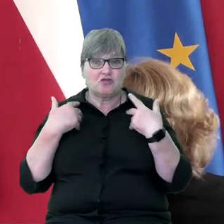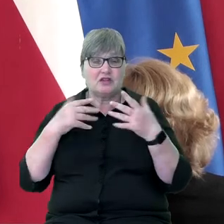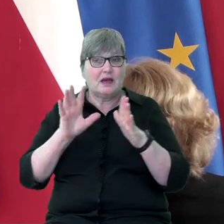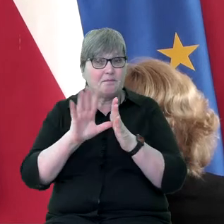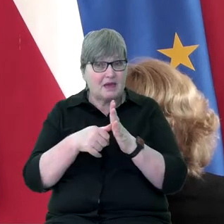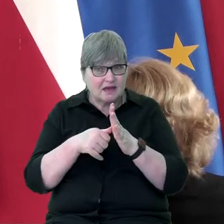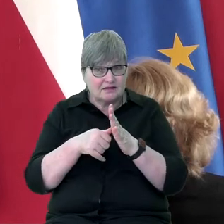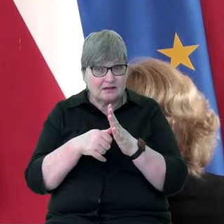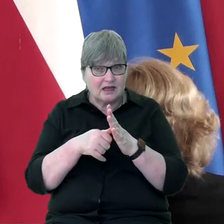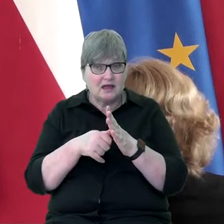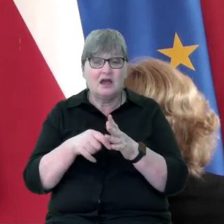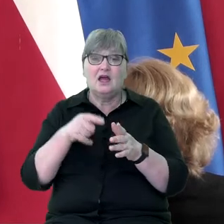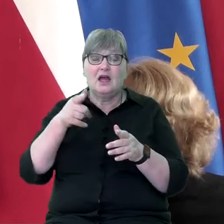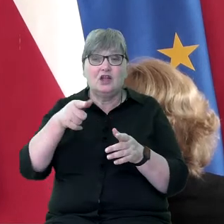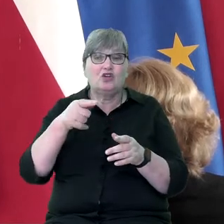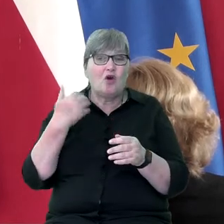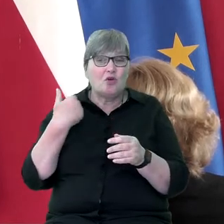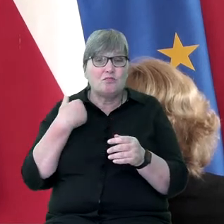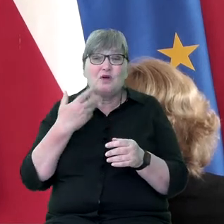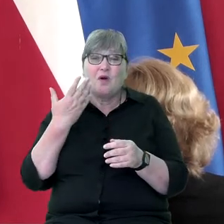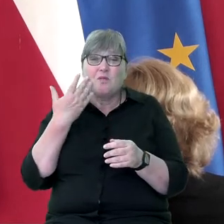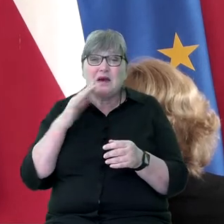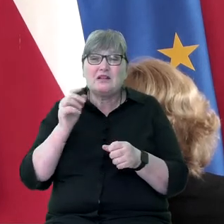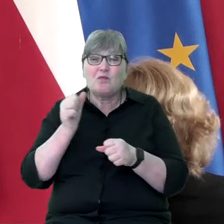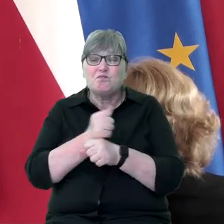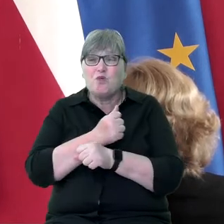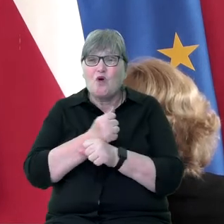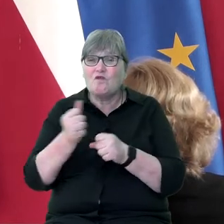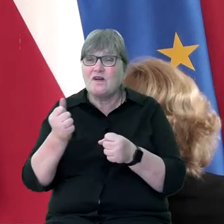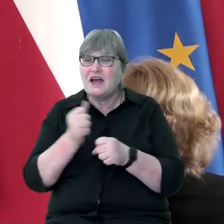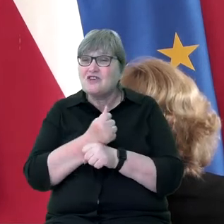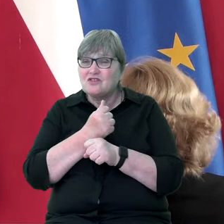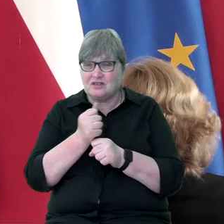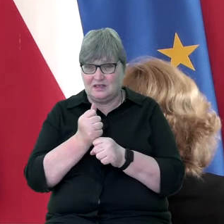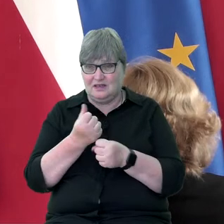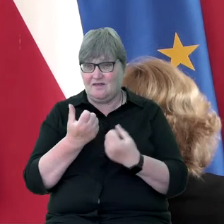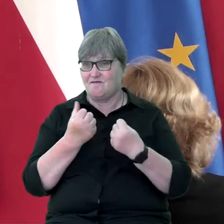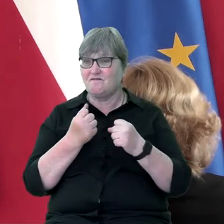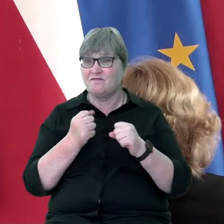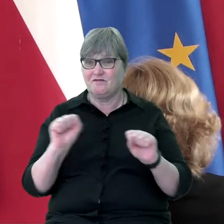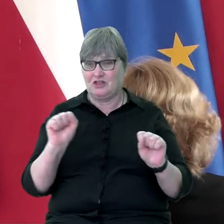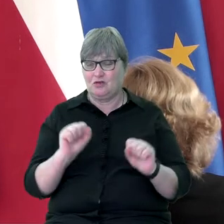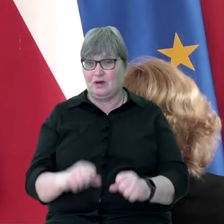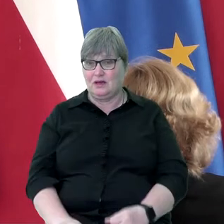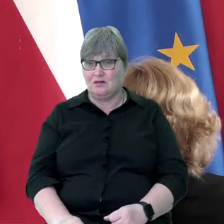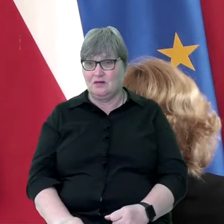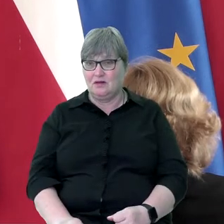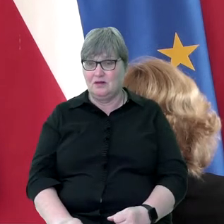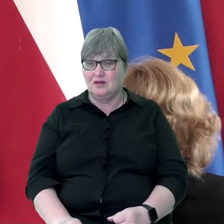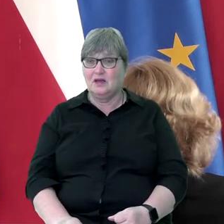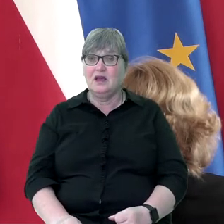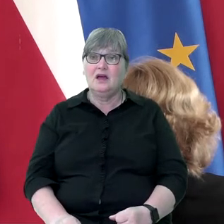ludzi administracji, to był rzeczywiście wielki, moim zdaniem ciągle po prostu